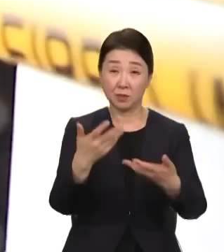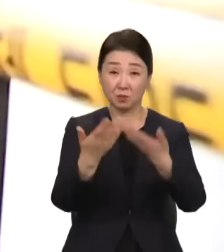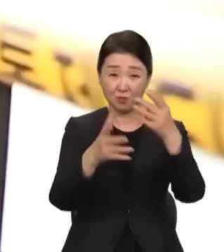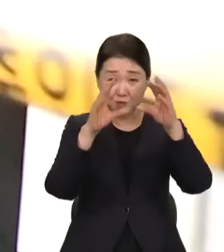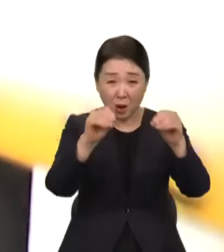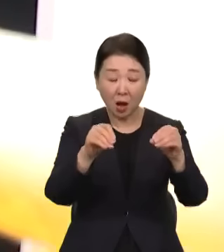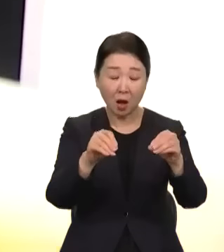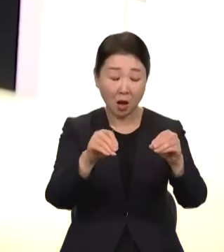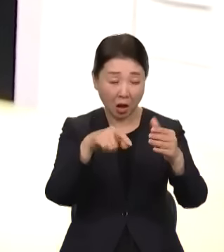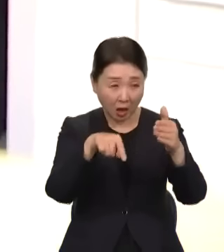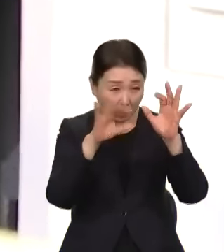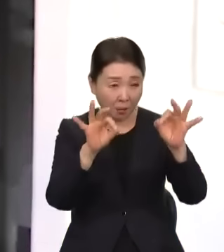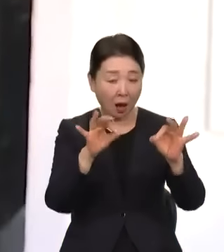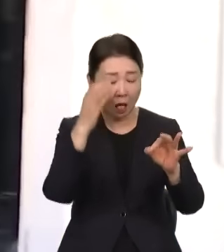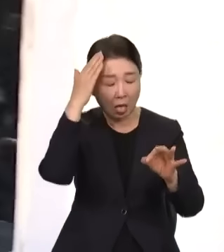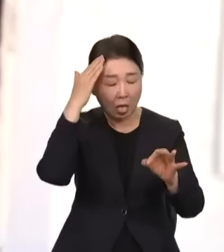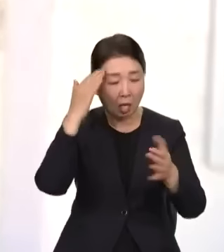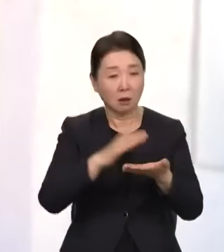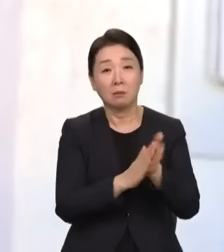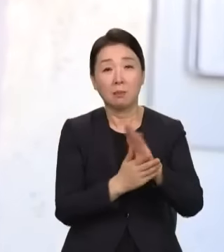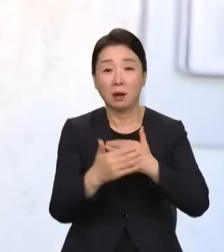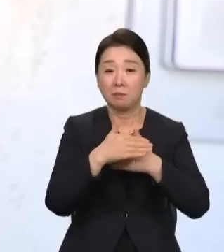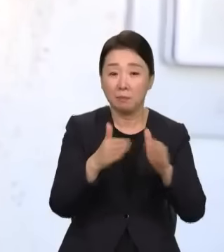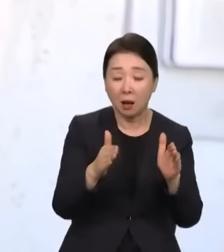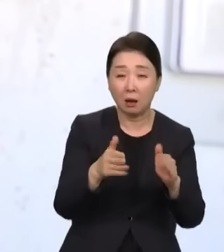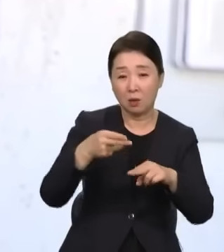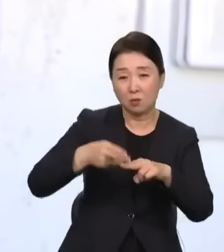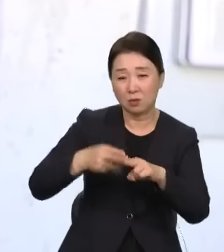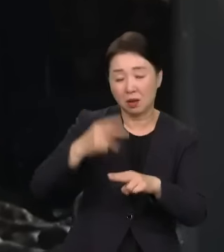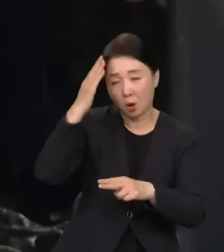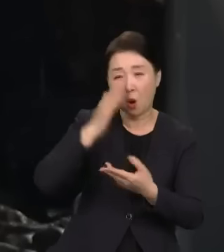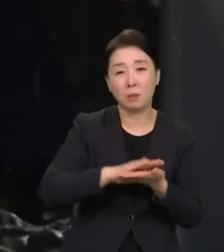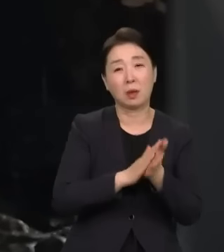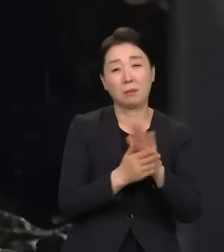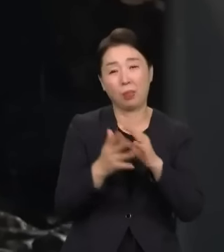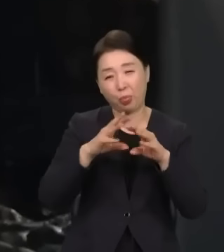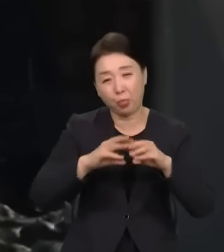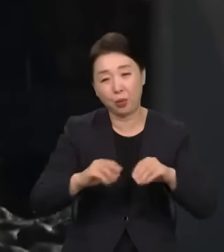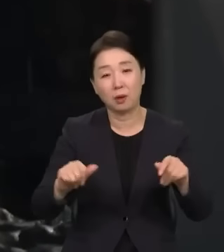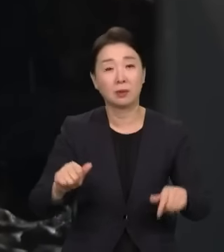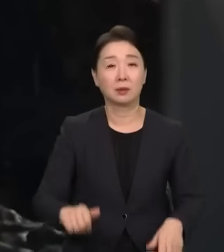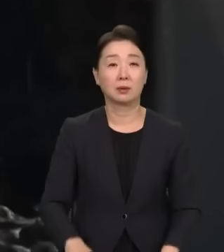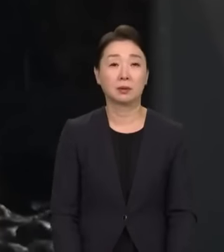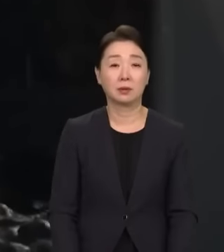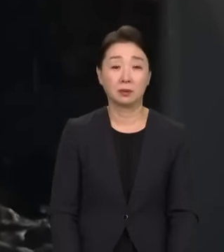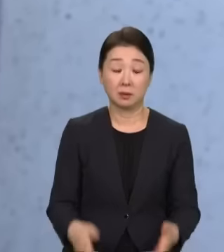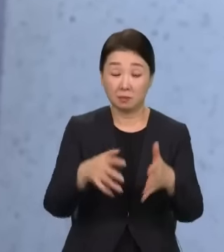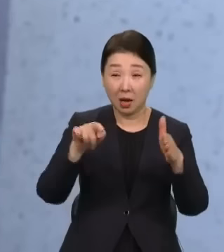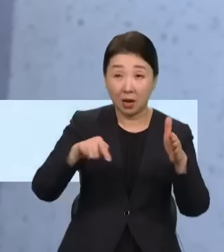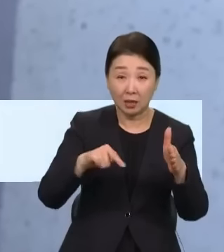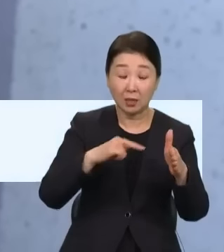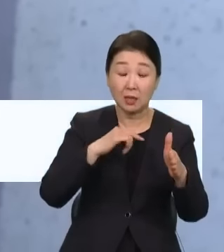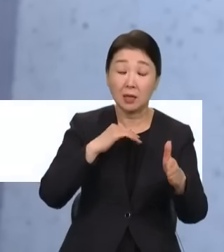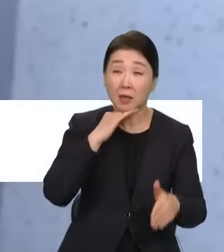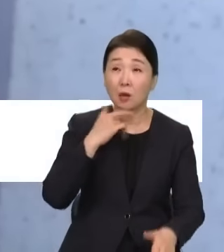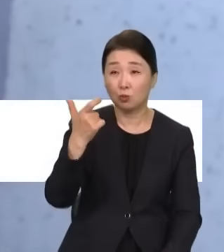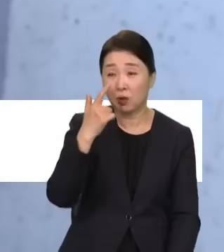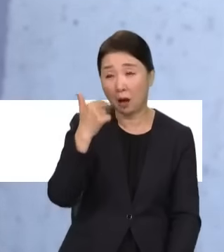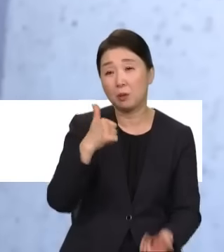내부는 참혹합니다. 방과 거실, 부엌이 검게 그을리고 녹아내렸습니다. 방 안에 있던 60대 아버지가